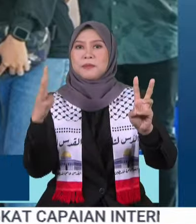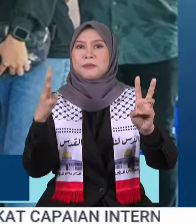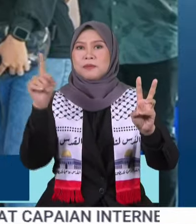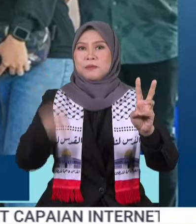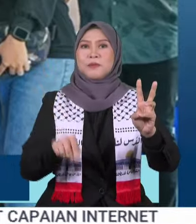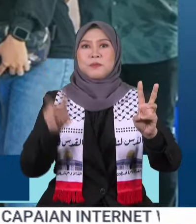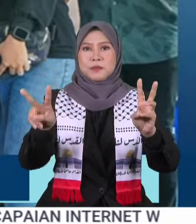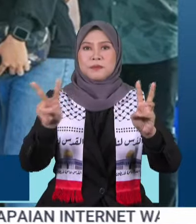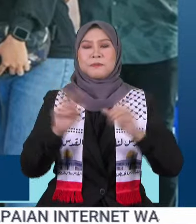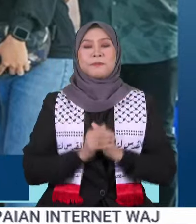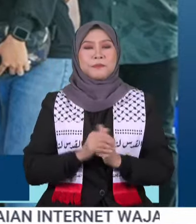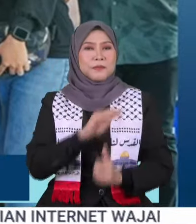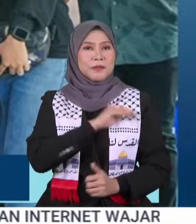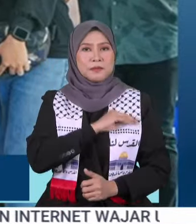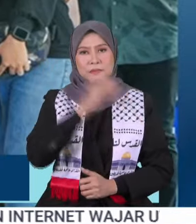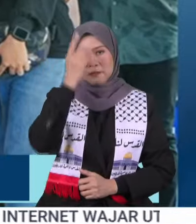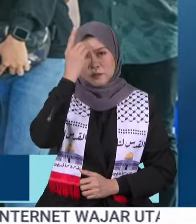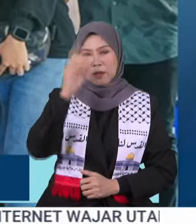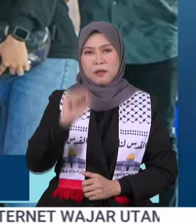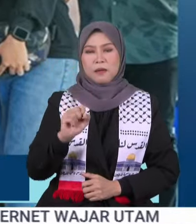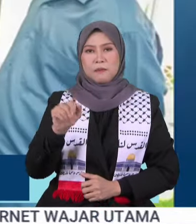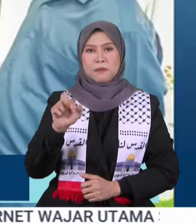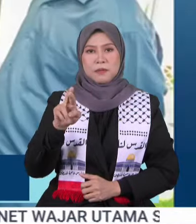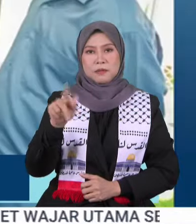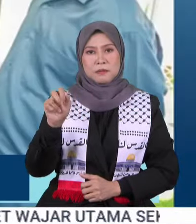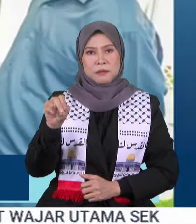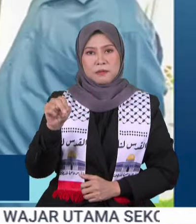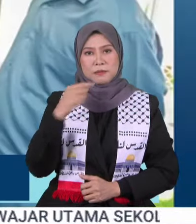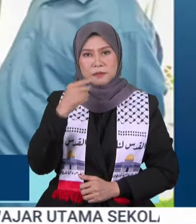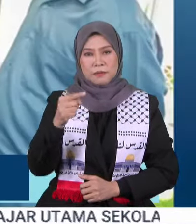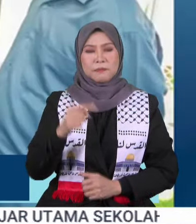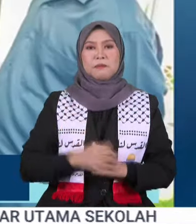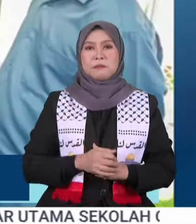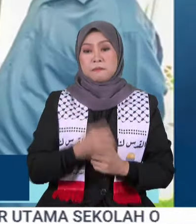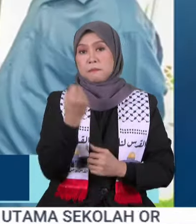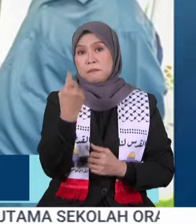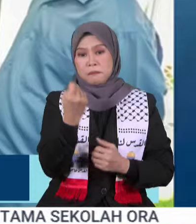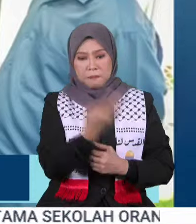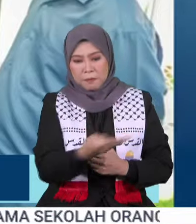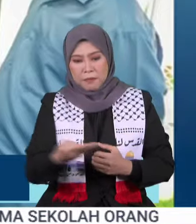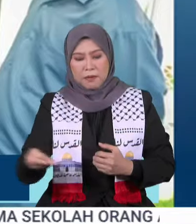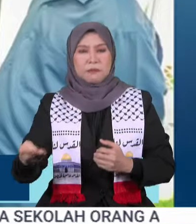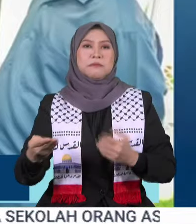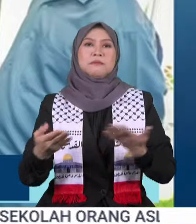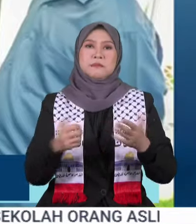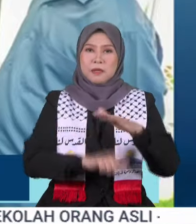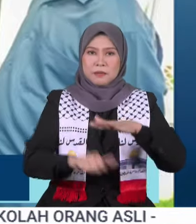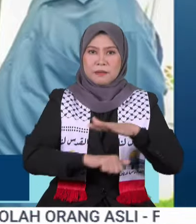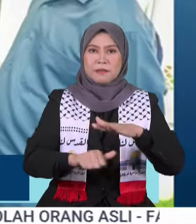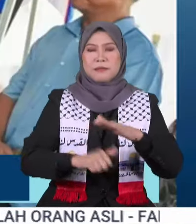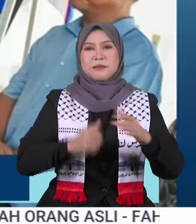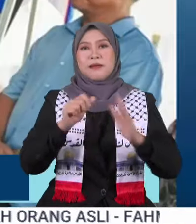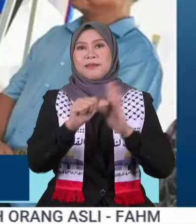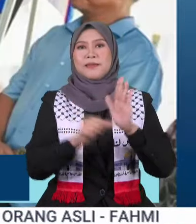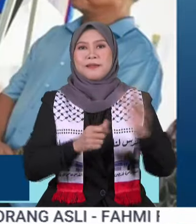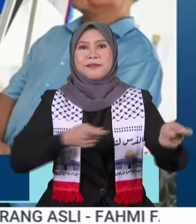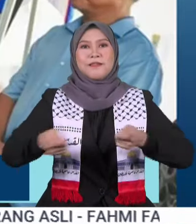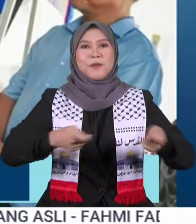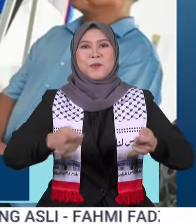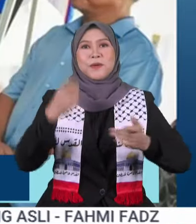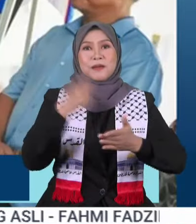Februari. Menterinya, Dato' Armizan Rahmat Ali berkata ia melibatkan 11 jenis barangan yang dikawal melalui Akta Kawalan Harga dan Anti